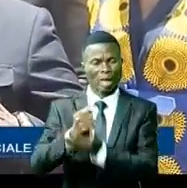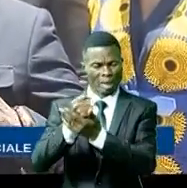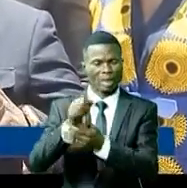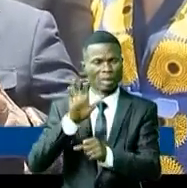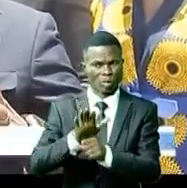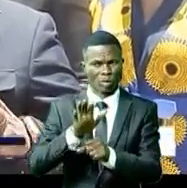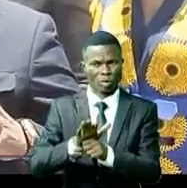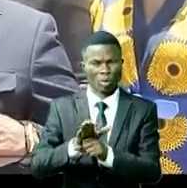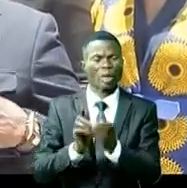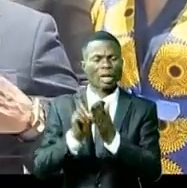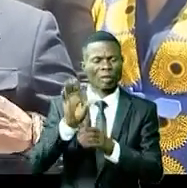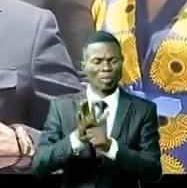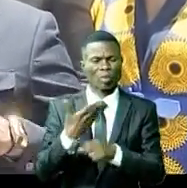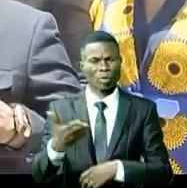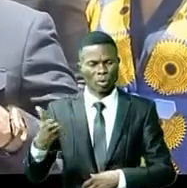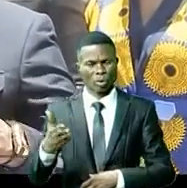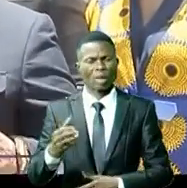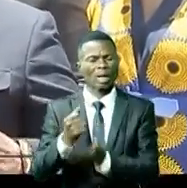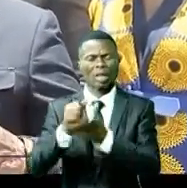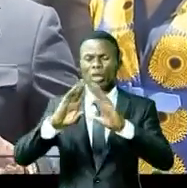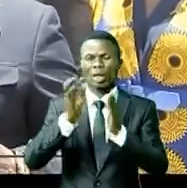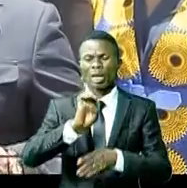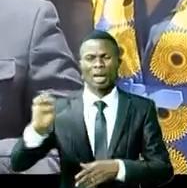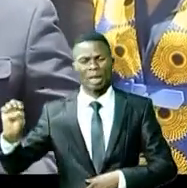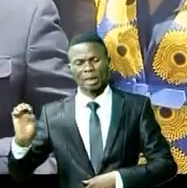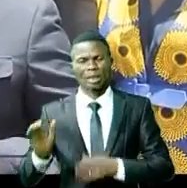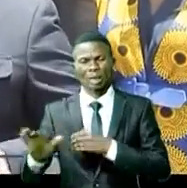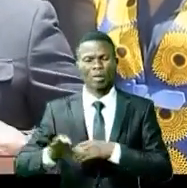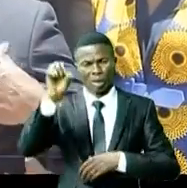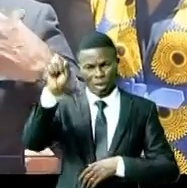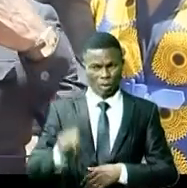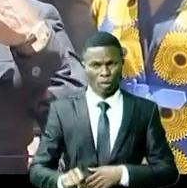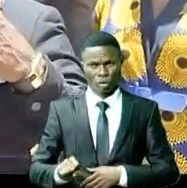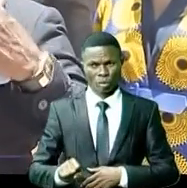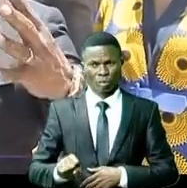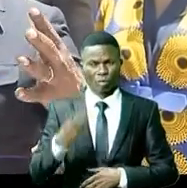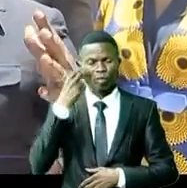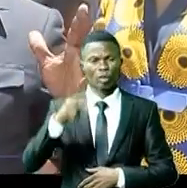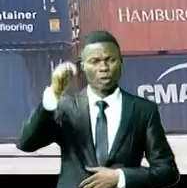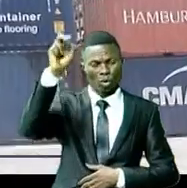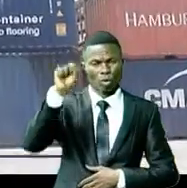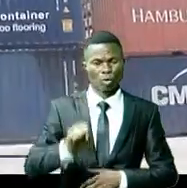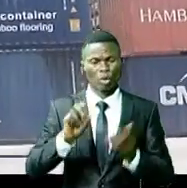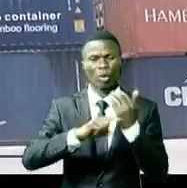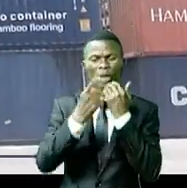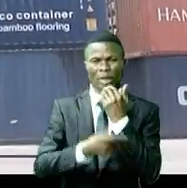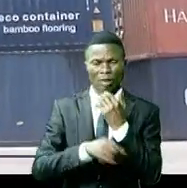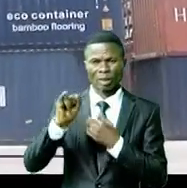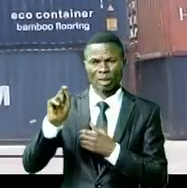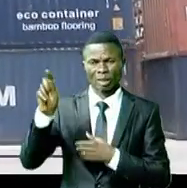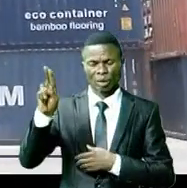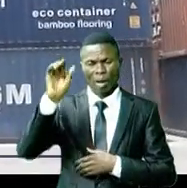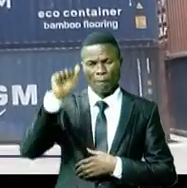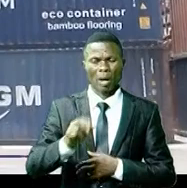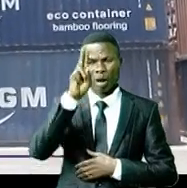ça va booster beaucoup de choses. Ça va alimenter tout l'est du pays et aussi les sites. C'est-à-dire là, je vois le nord, le site Kivu, l'Ituri, les Baouélé,